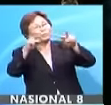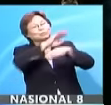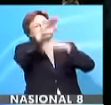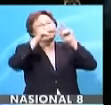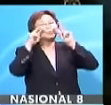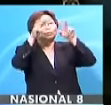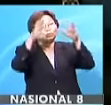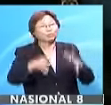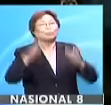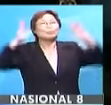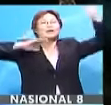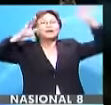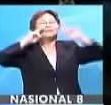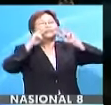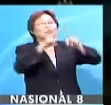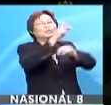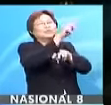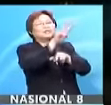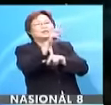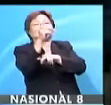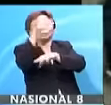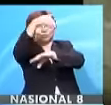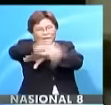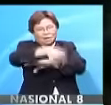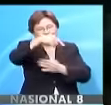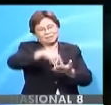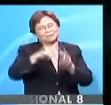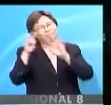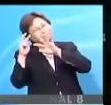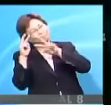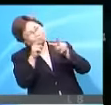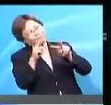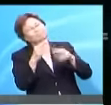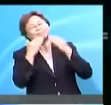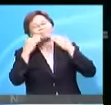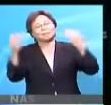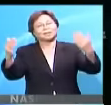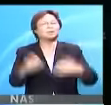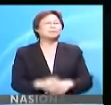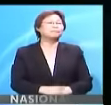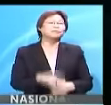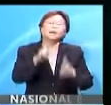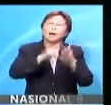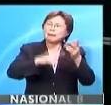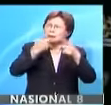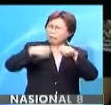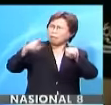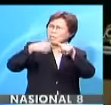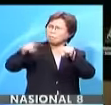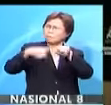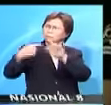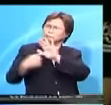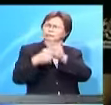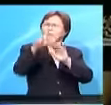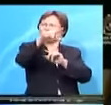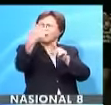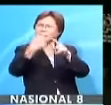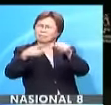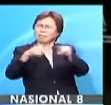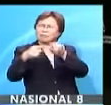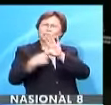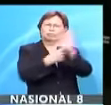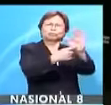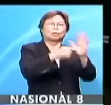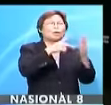Malaysia yang menonton TV 1 pada malam ini. Ya. Okey, baik Datuk. Apakah agaknya kelainan yang ini ditampilkan menerusi